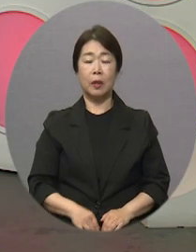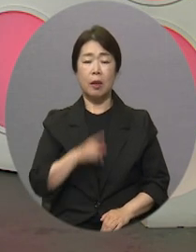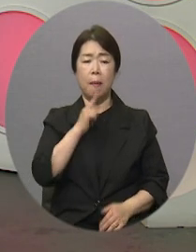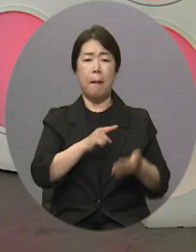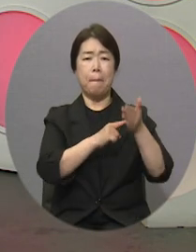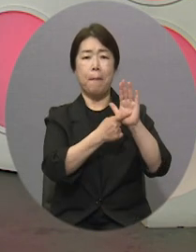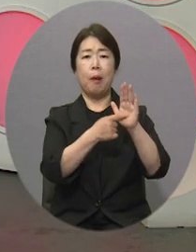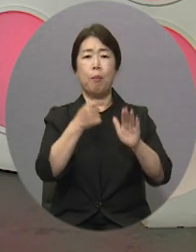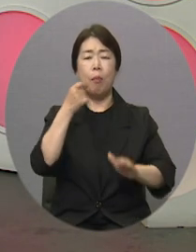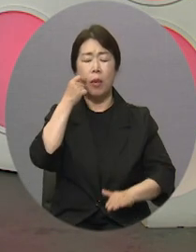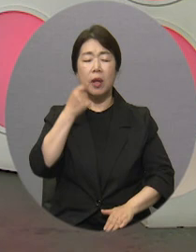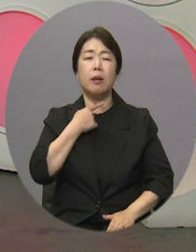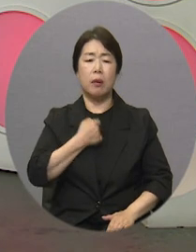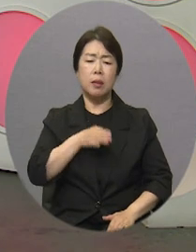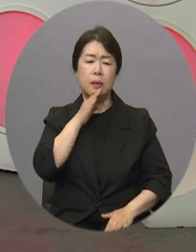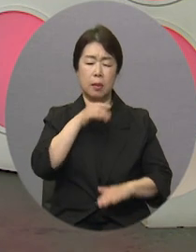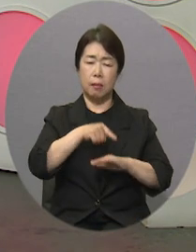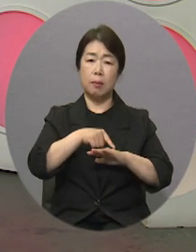진심.